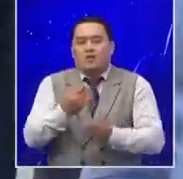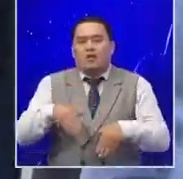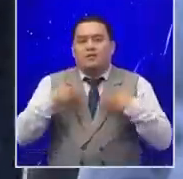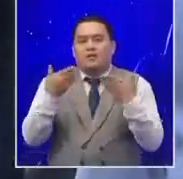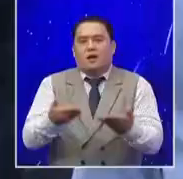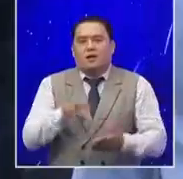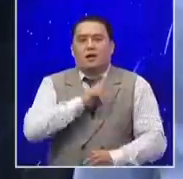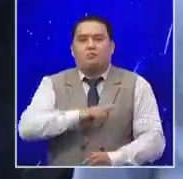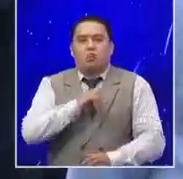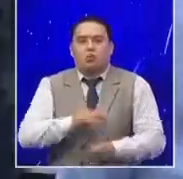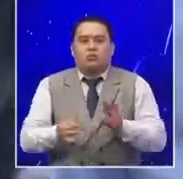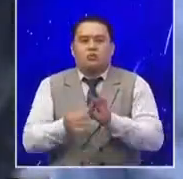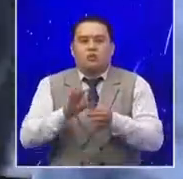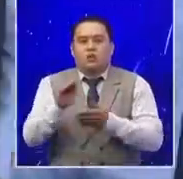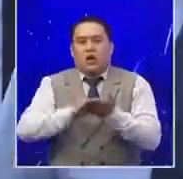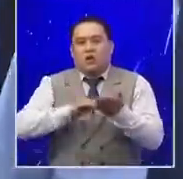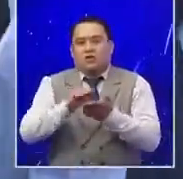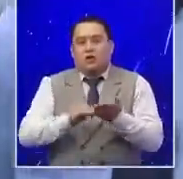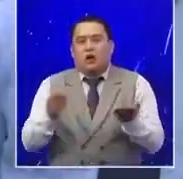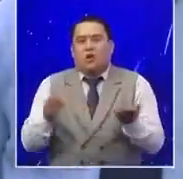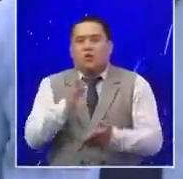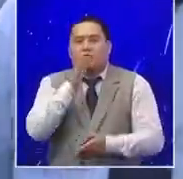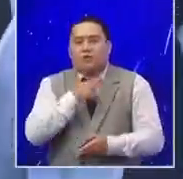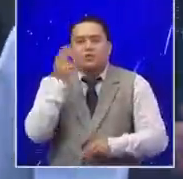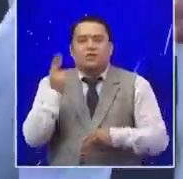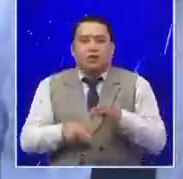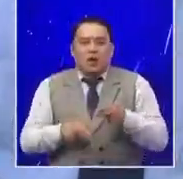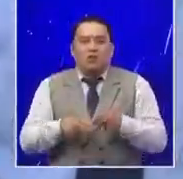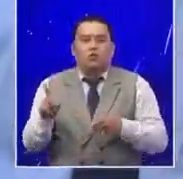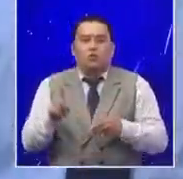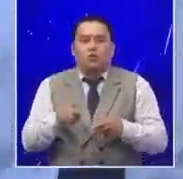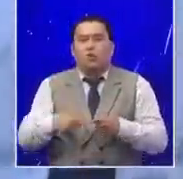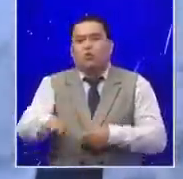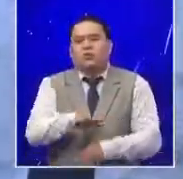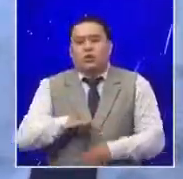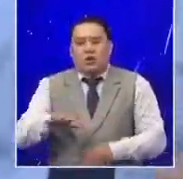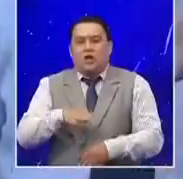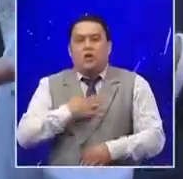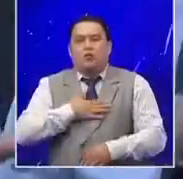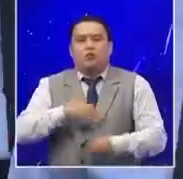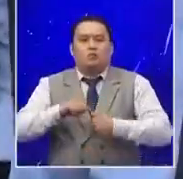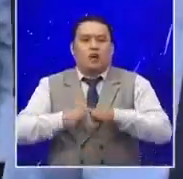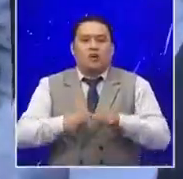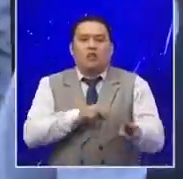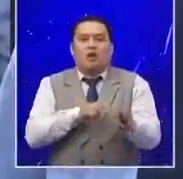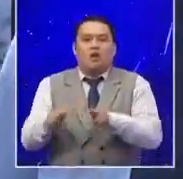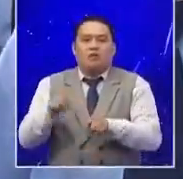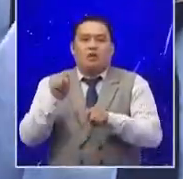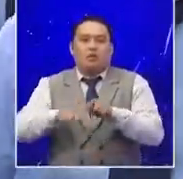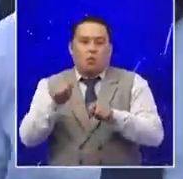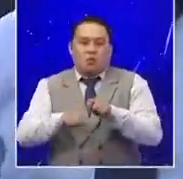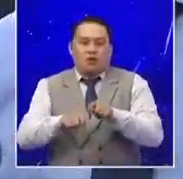Предоставьте мне график работ, детально распишите, когда и в какой срок вы закончите тот или иной участок. Я буду постоянно отслеживать ход